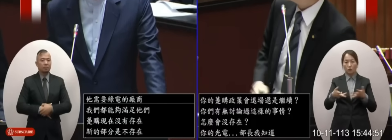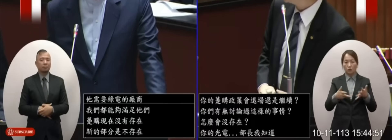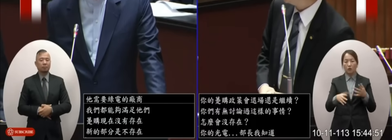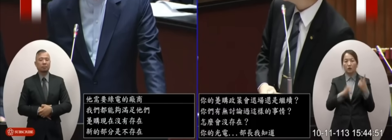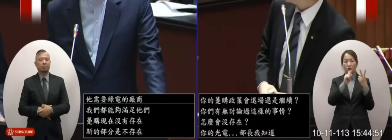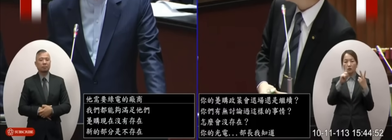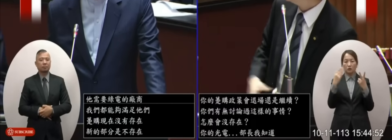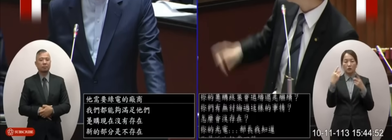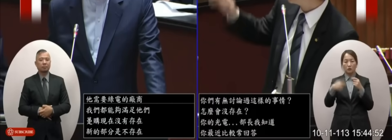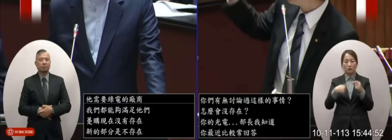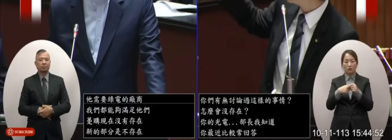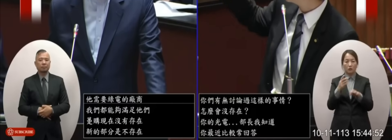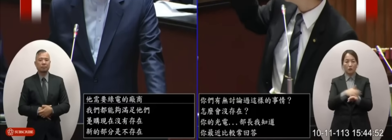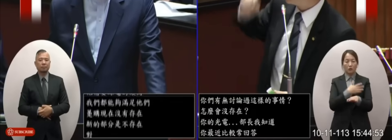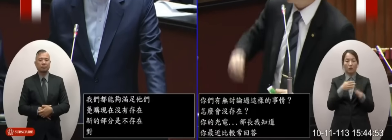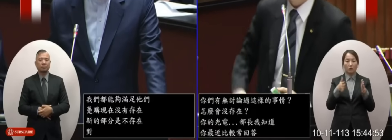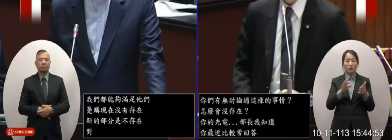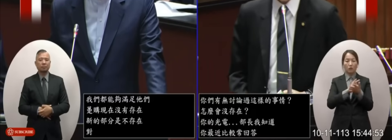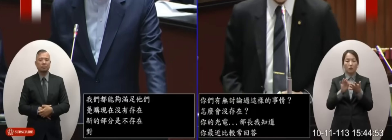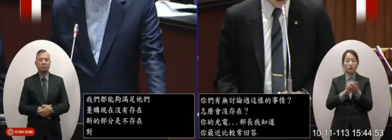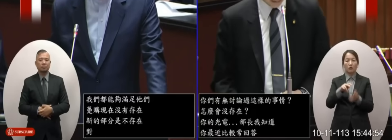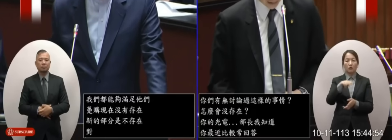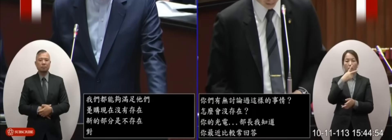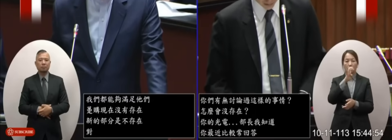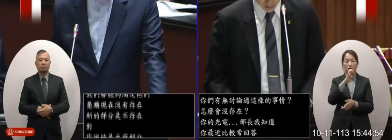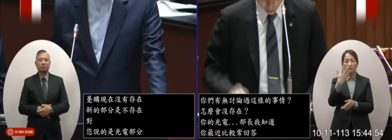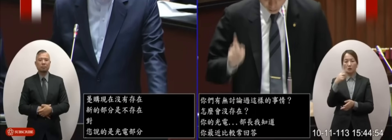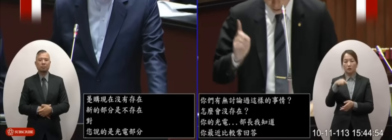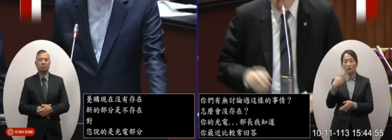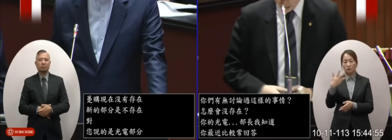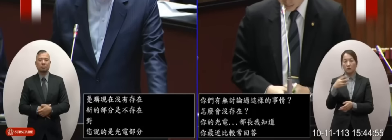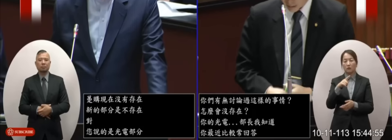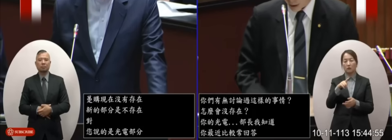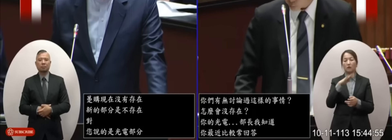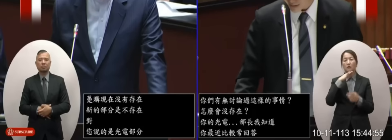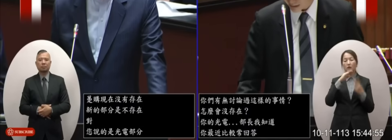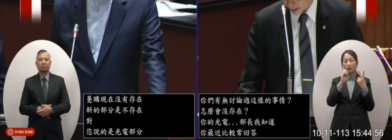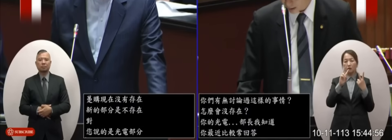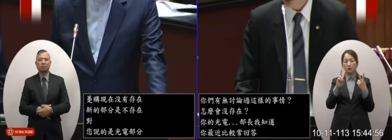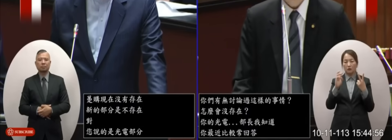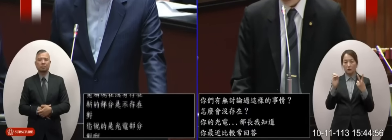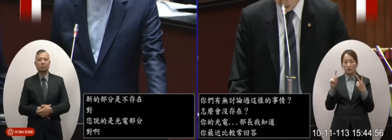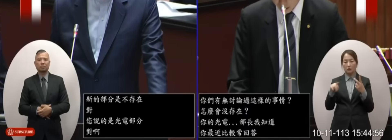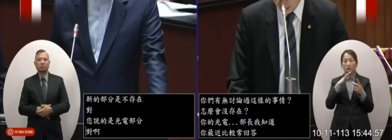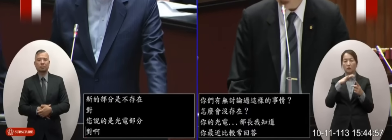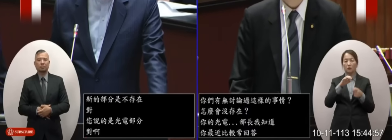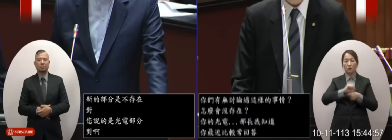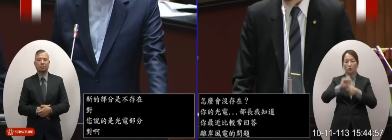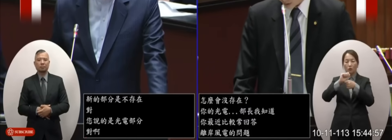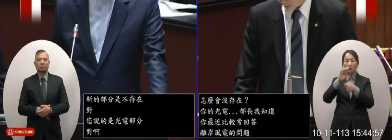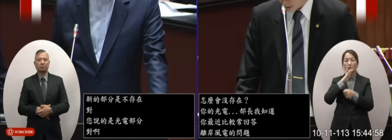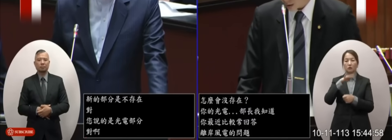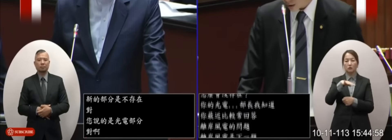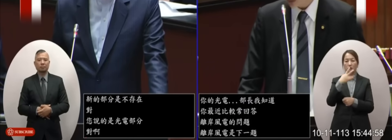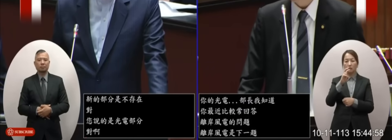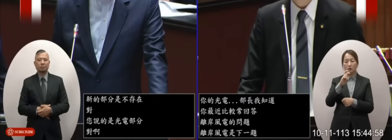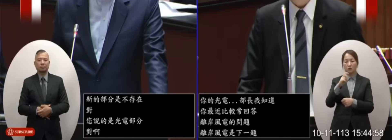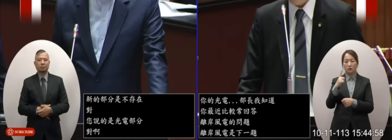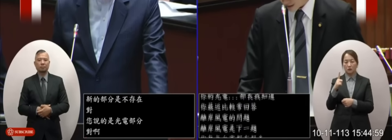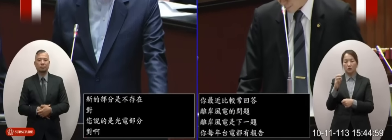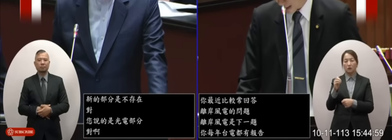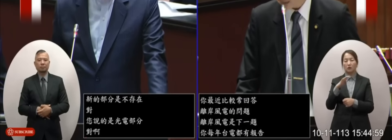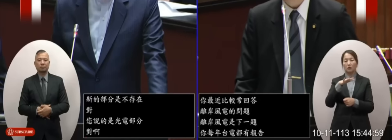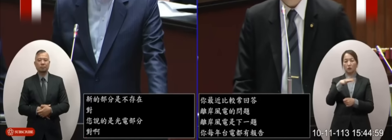从2019年开始啊，你的趸购支出是248.8亿啊，然后2020353亿。2021年426亿，